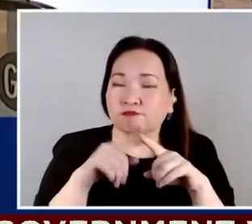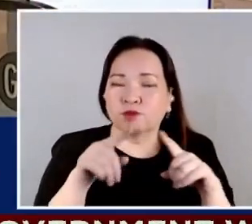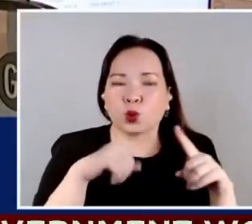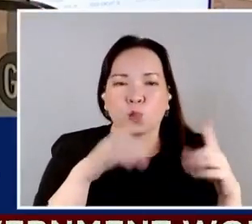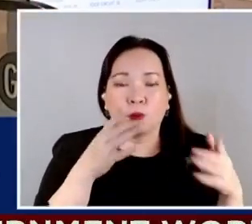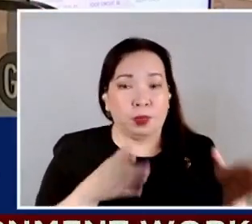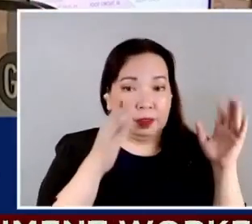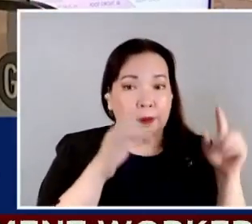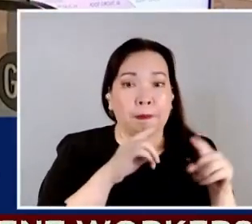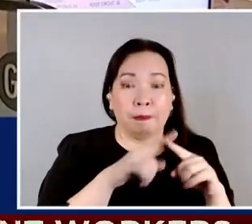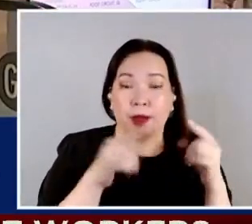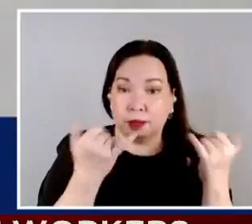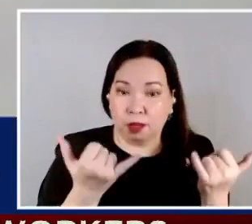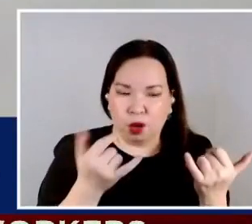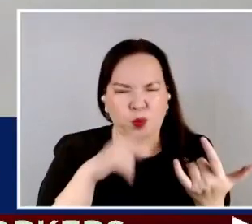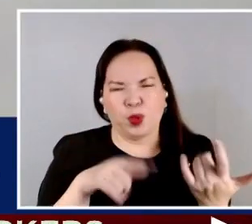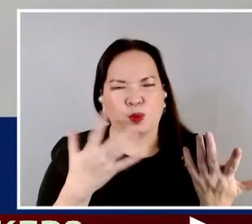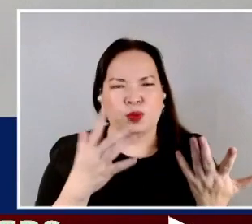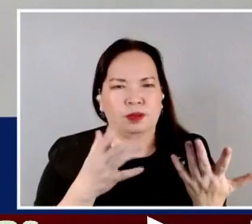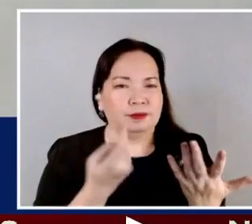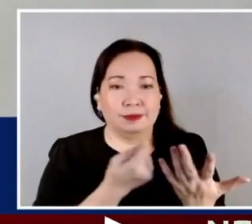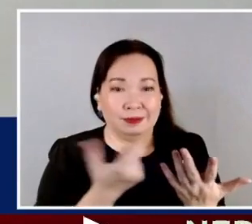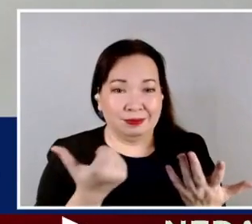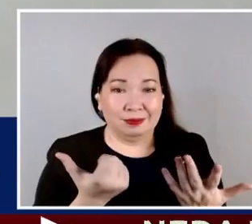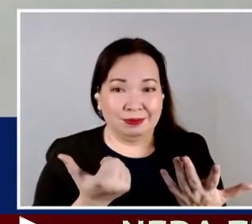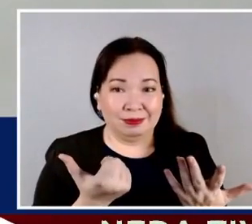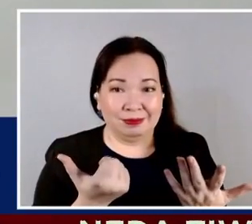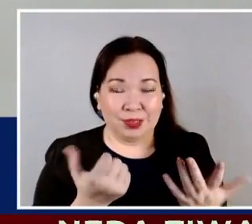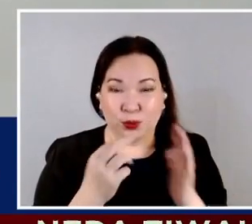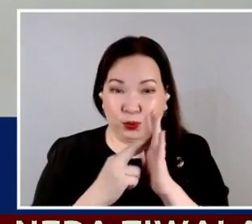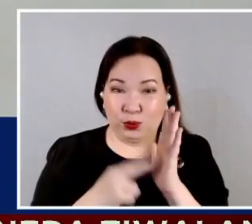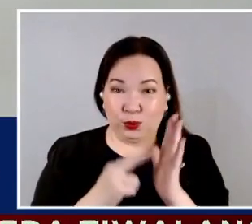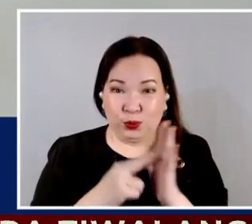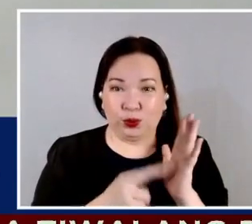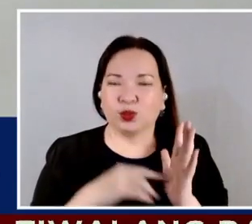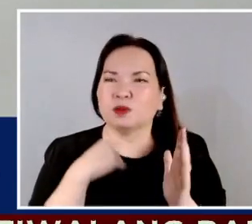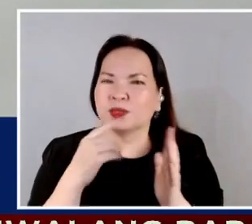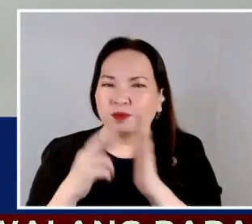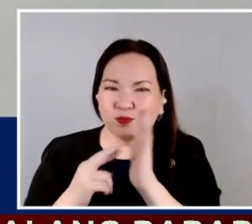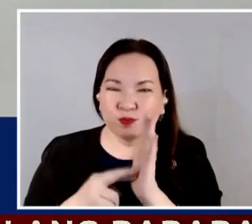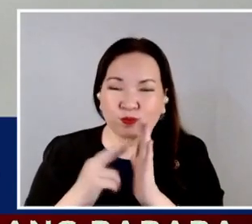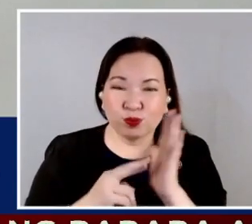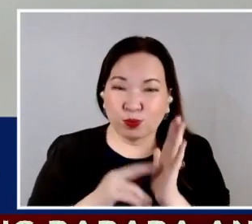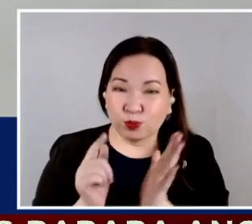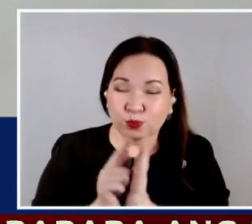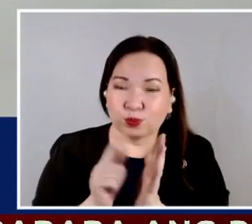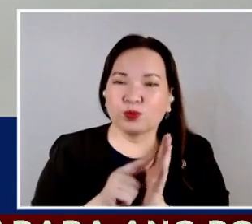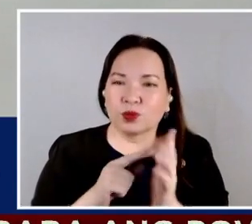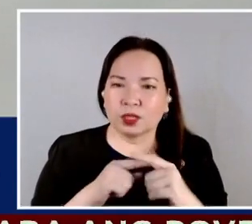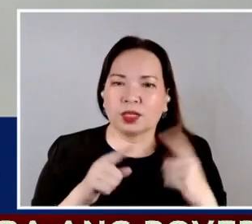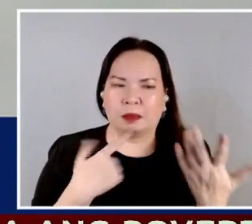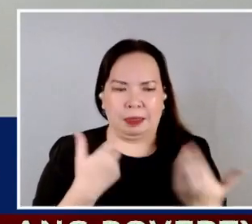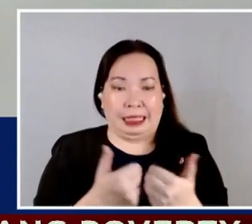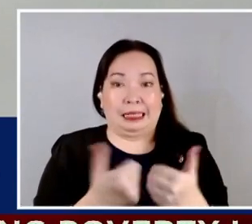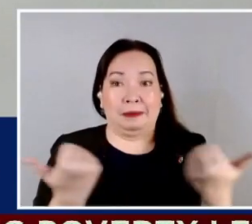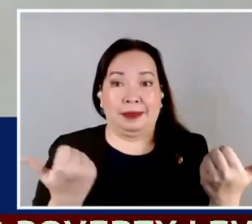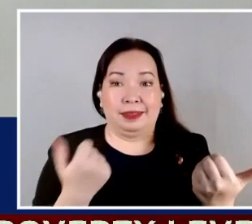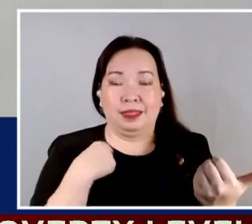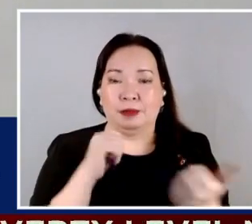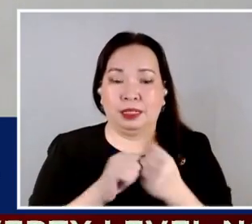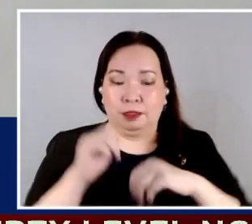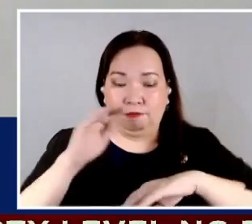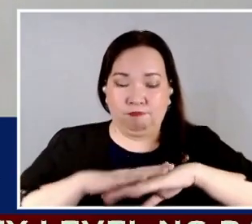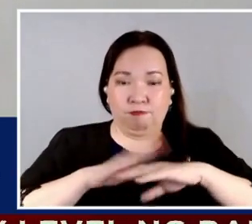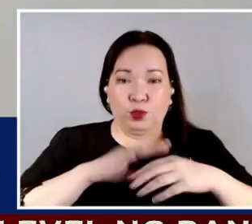Pero posibleng mawala na ito. We'd like to decouple these restrictions from this alert level system kung saan ang alert level